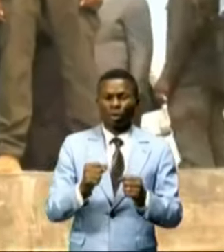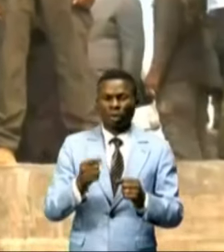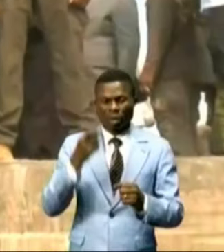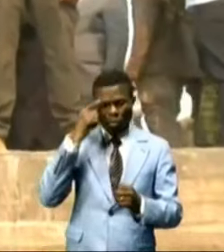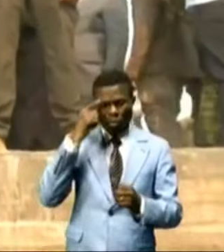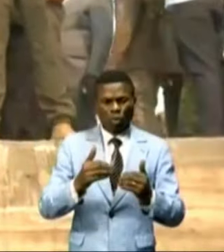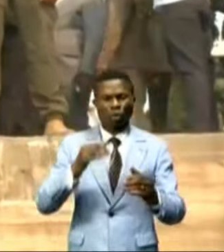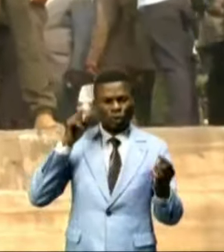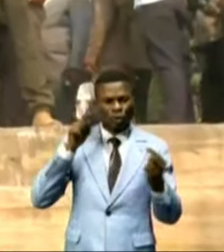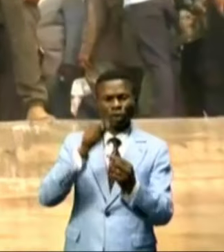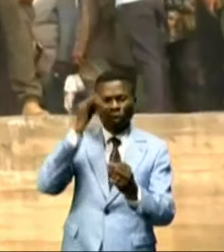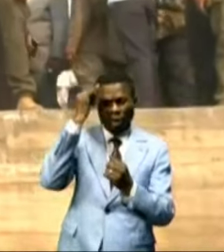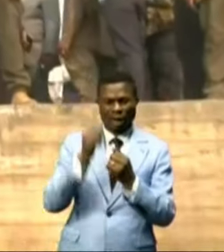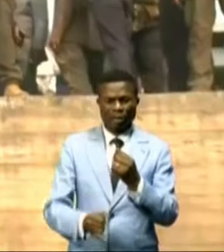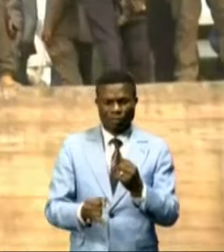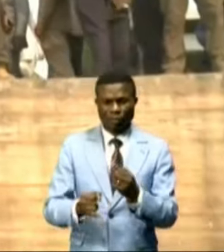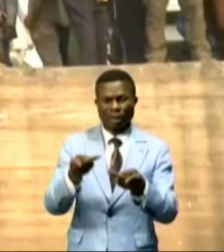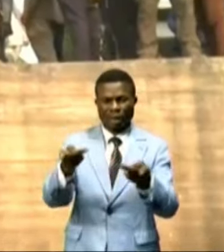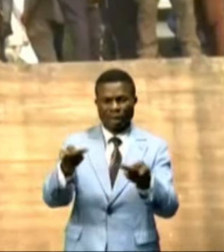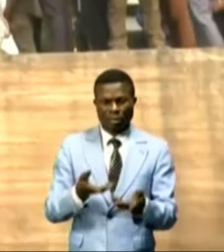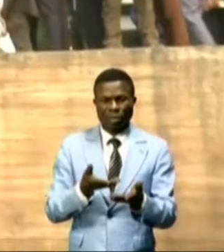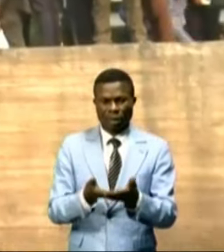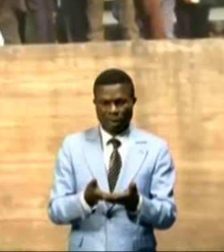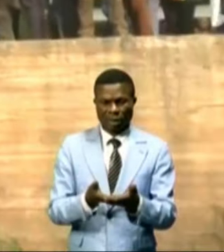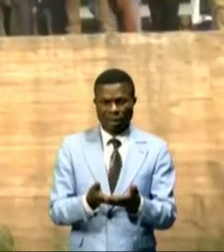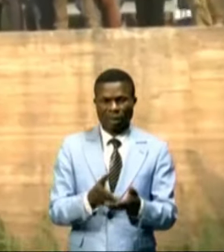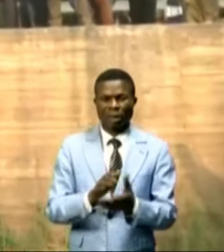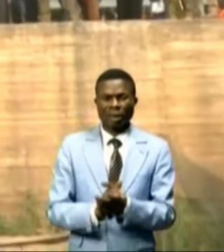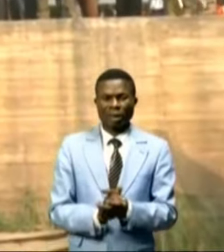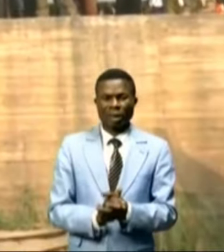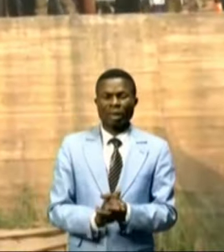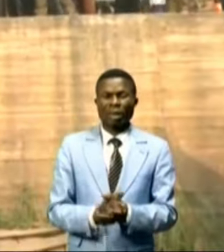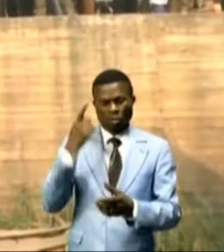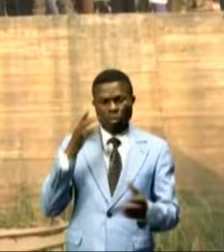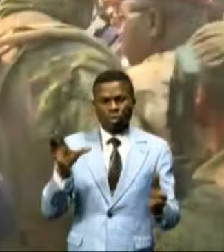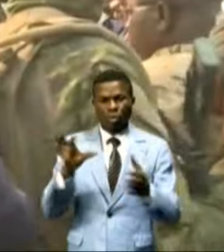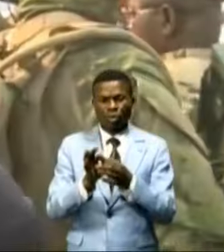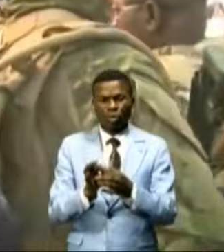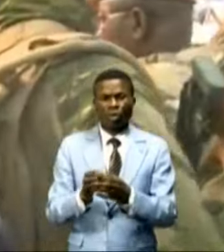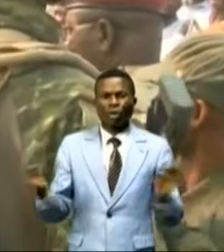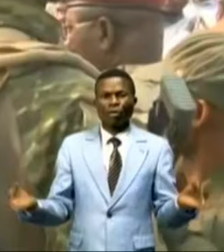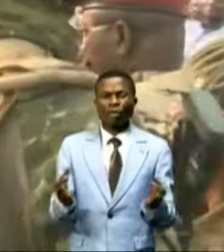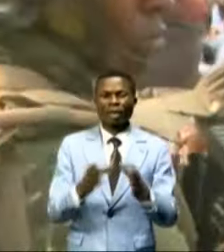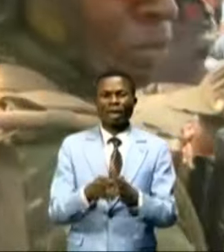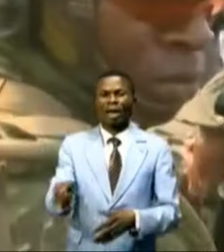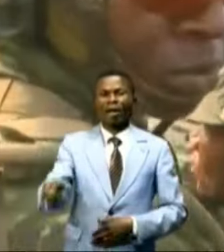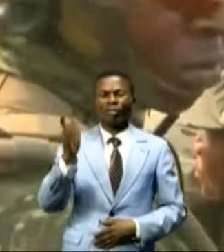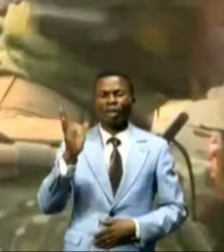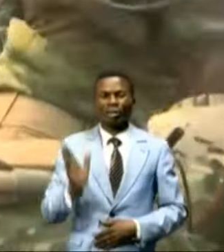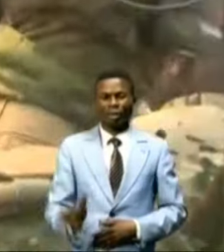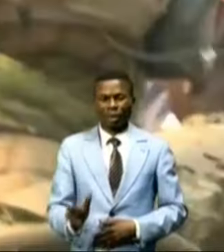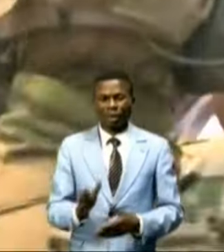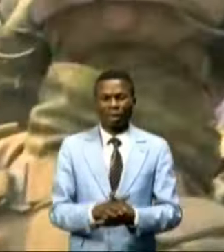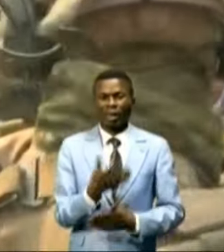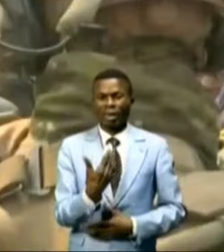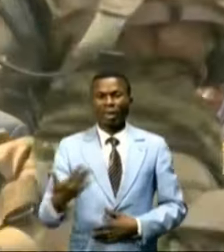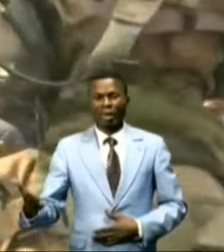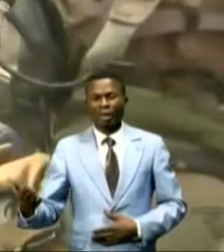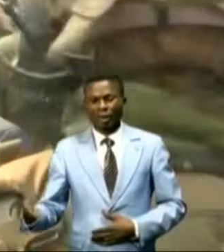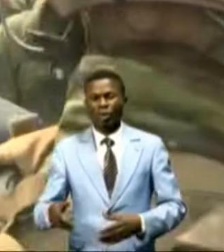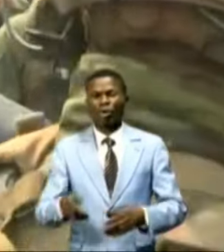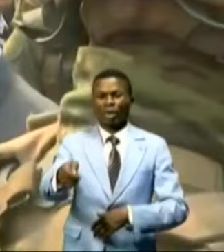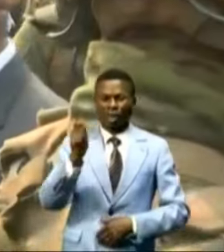parachèvement de ces débarcadères intégrés. Et pour communier avec les pêcheurs en ce jour de fête, des matériels des pêches leur